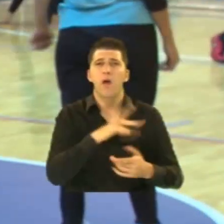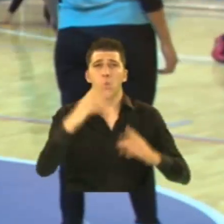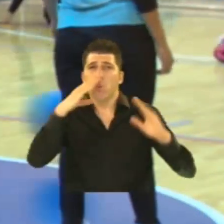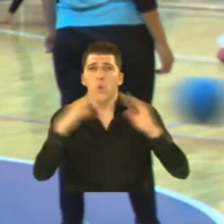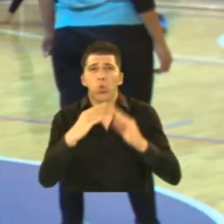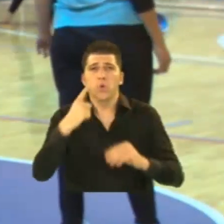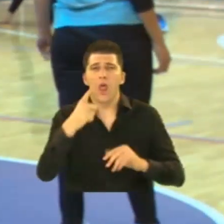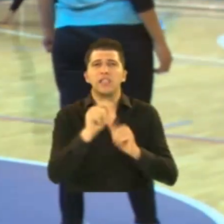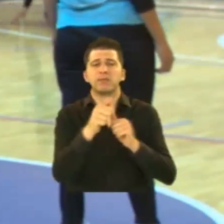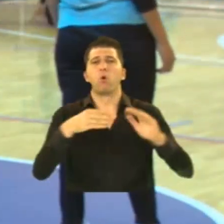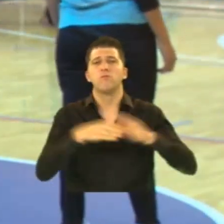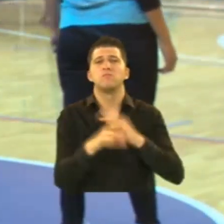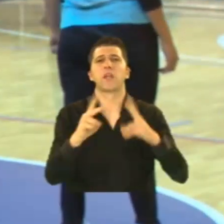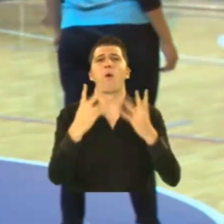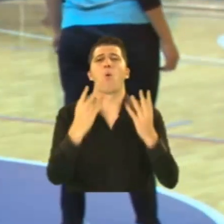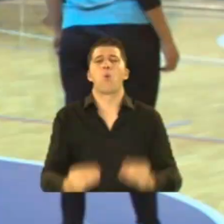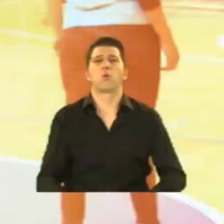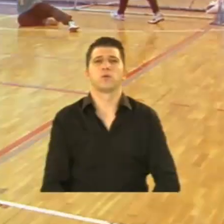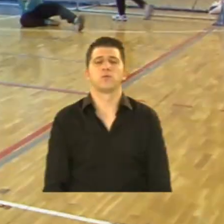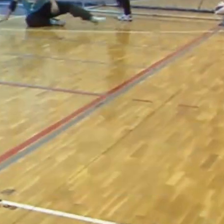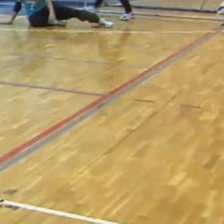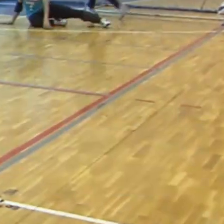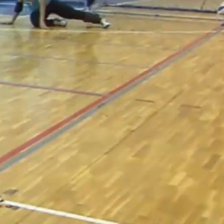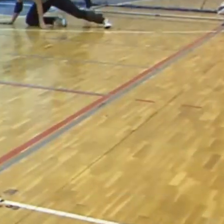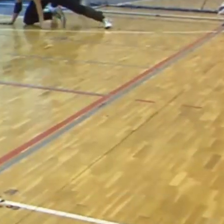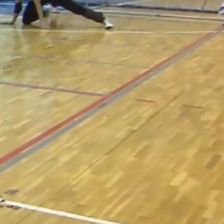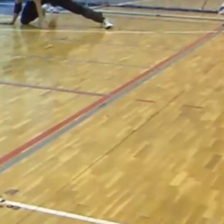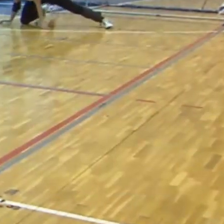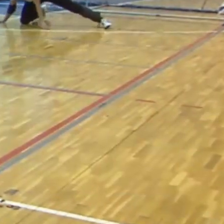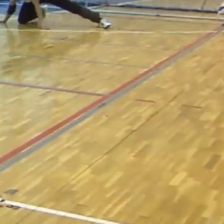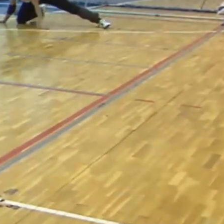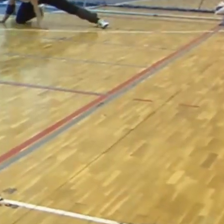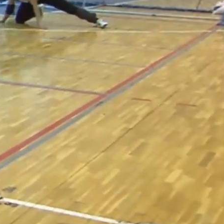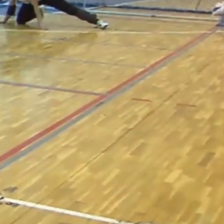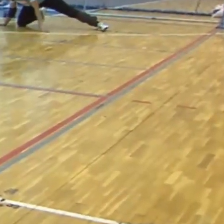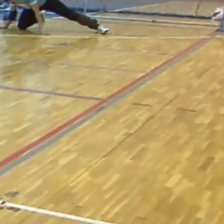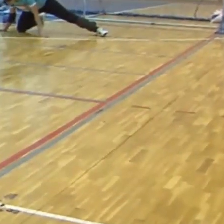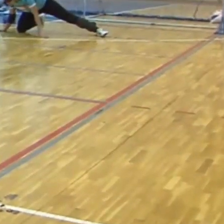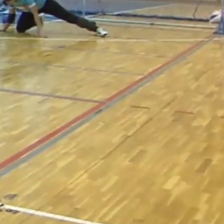O sınıflandırmaya uygun olanlar bu sporu yapabiliyor.